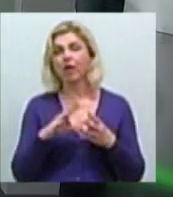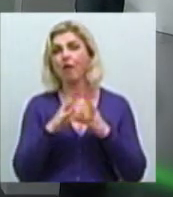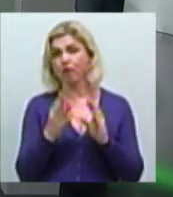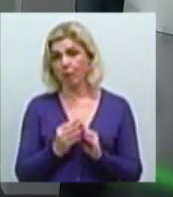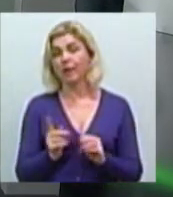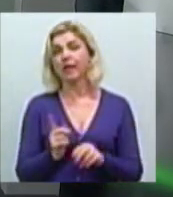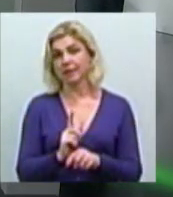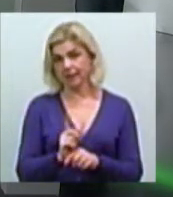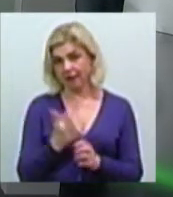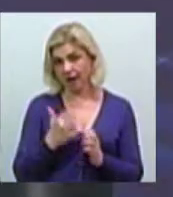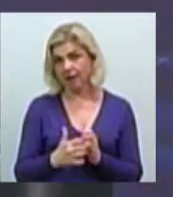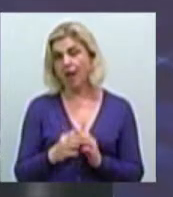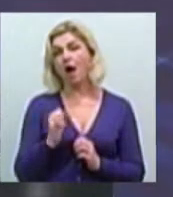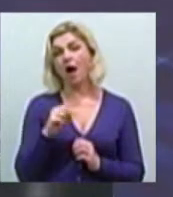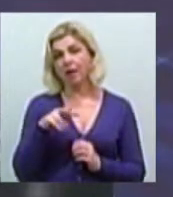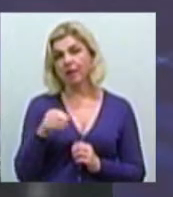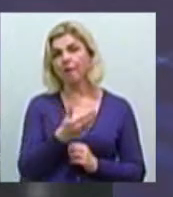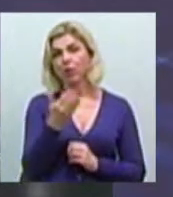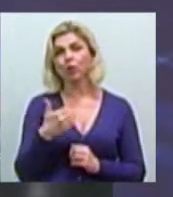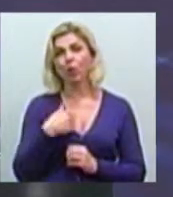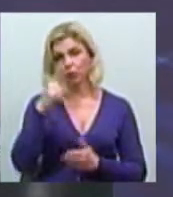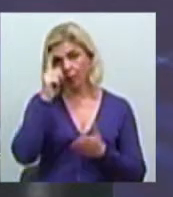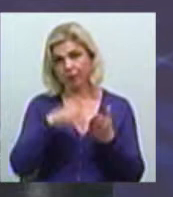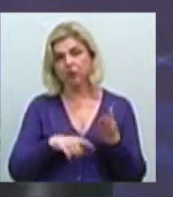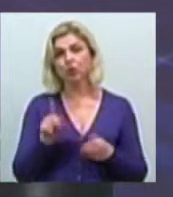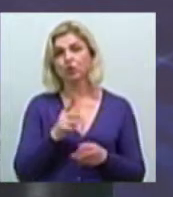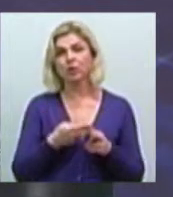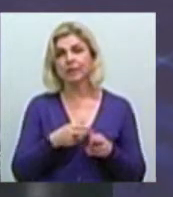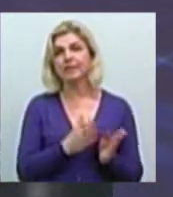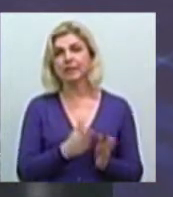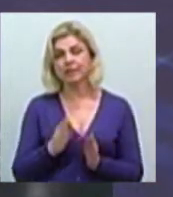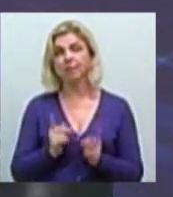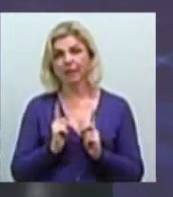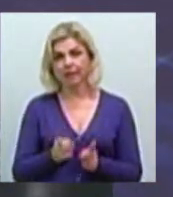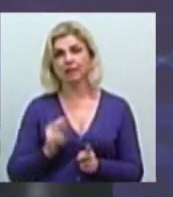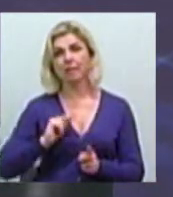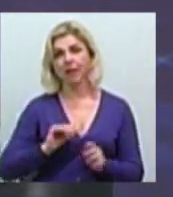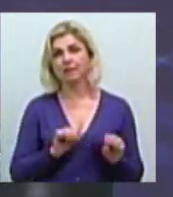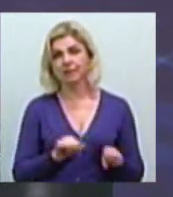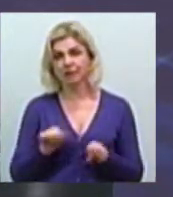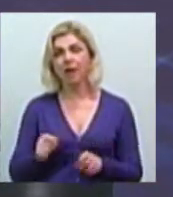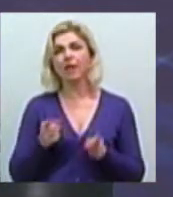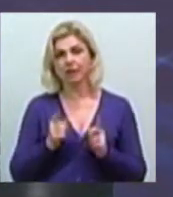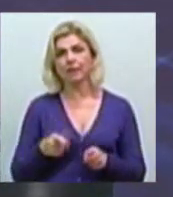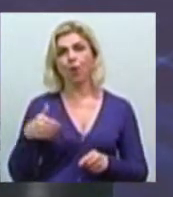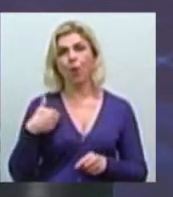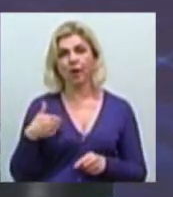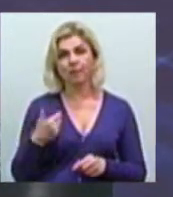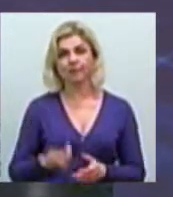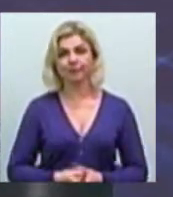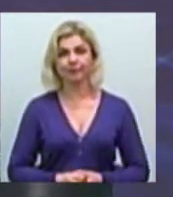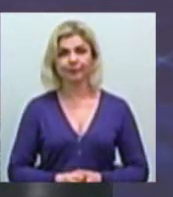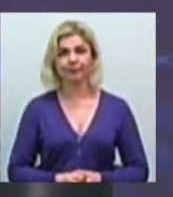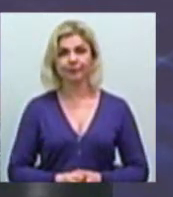але вони хочуть пересвідчитись, що ця система дійсно працездатна, дійсно корисна і